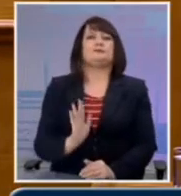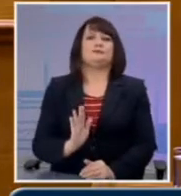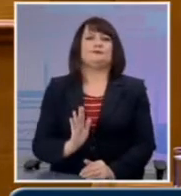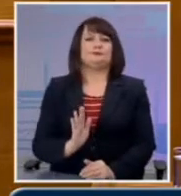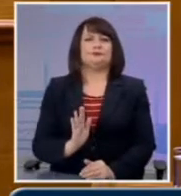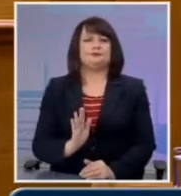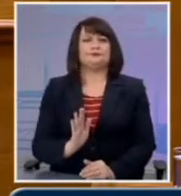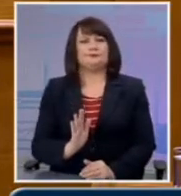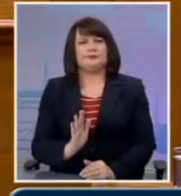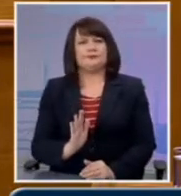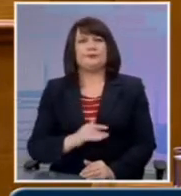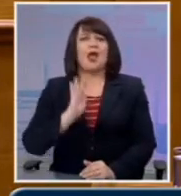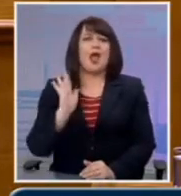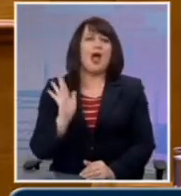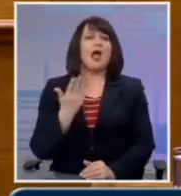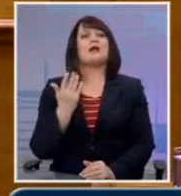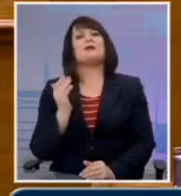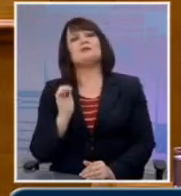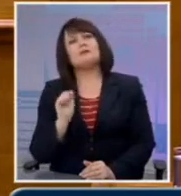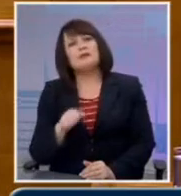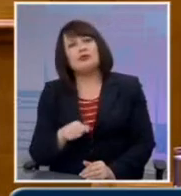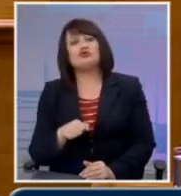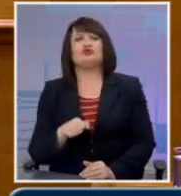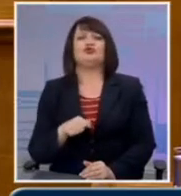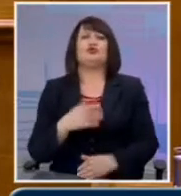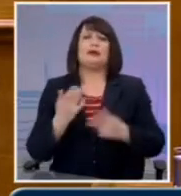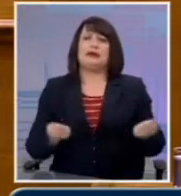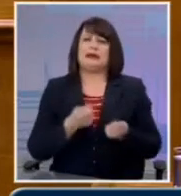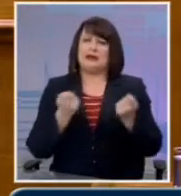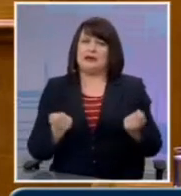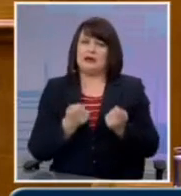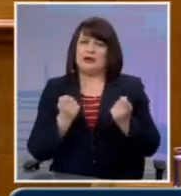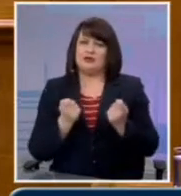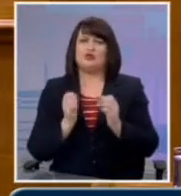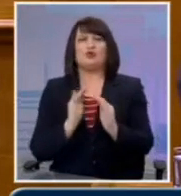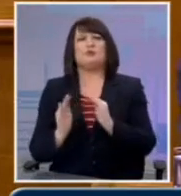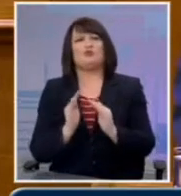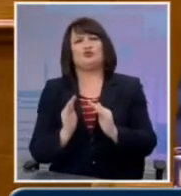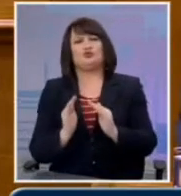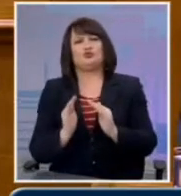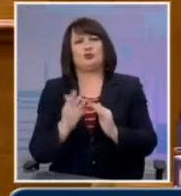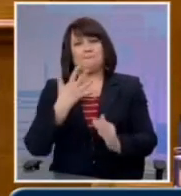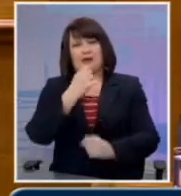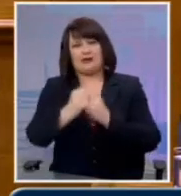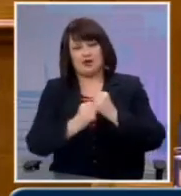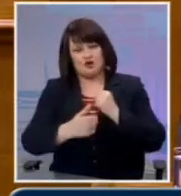αιρέσεις που εάν και εφόσον υλοποιηθούν και εξασφαλιστούν μέσα σε αυτή την πενταετία.